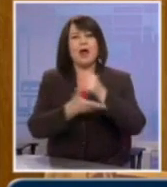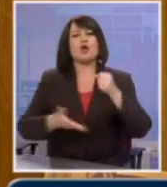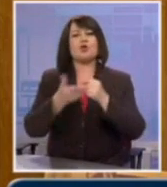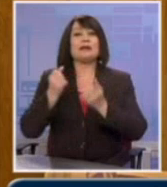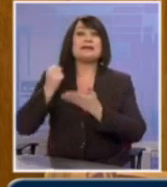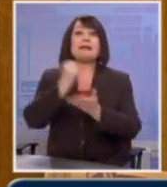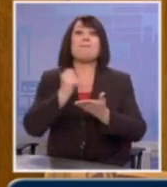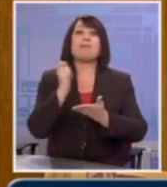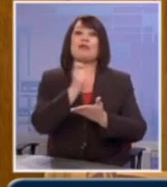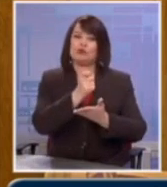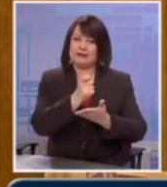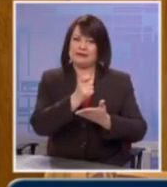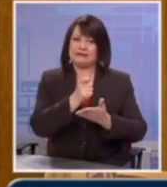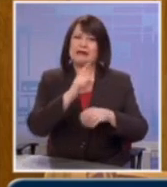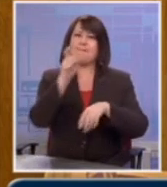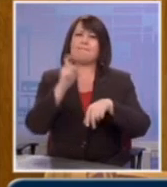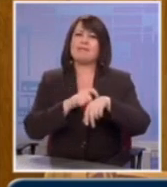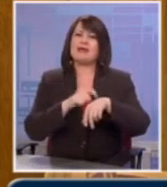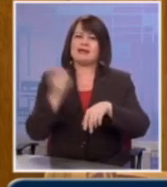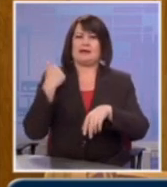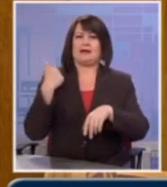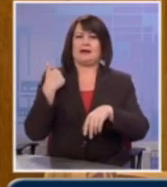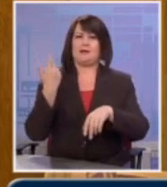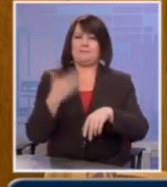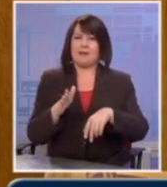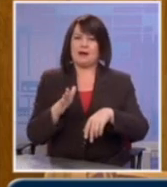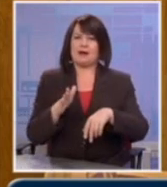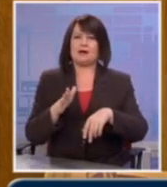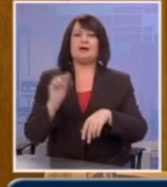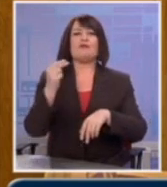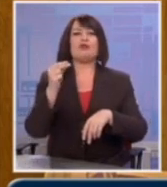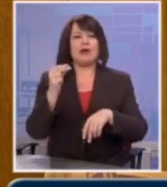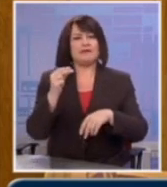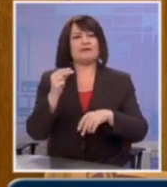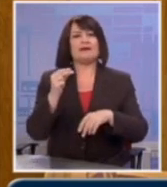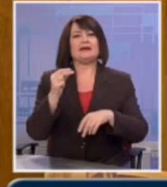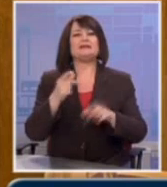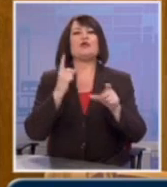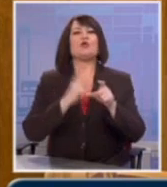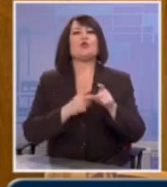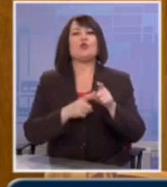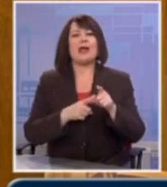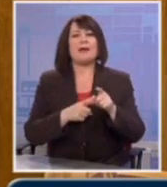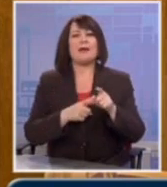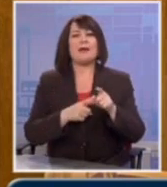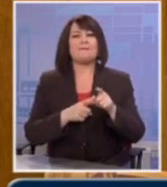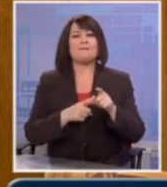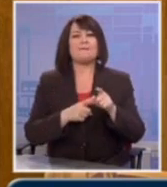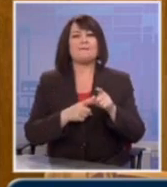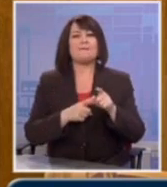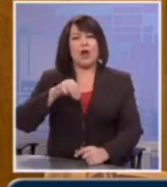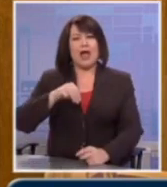επιδοτήσεων σε επίκαιρη ερώτηση που μου είχε κάνει η βουλευτής του κκε η κυρία